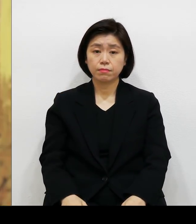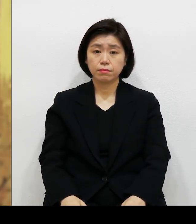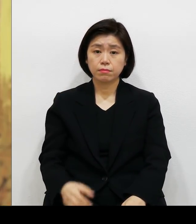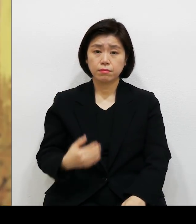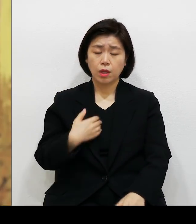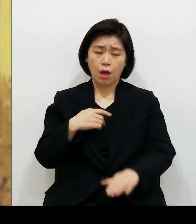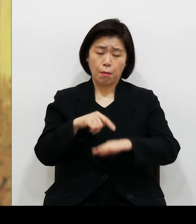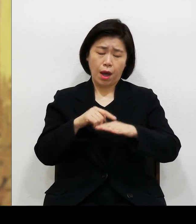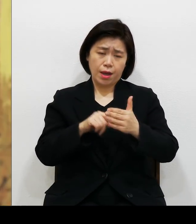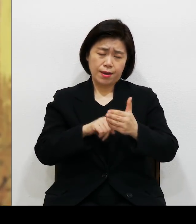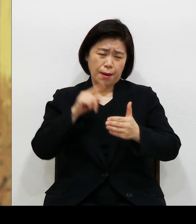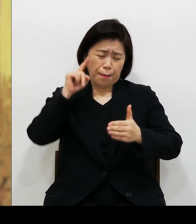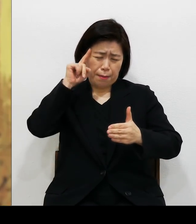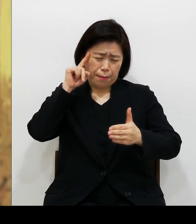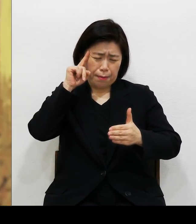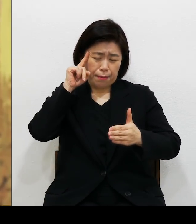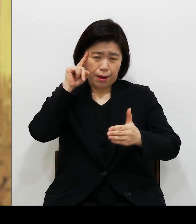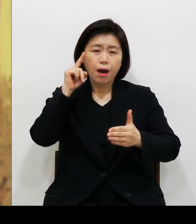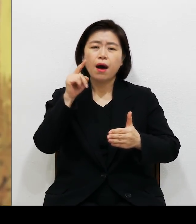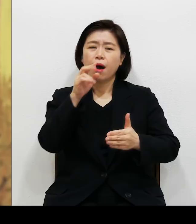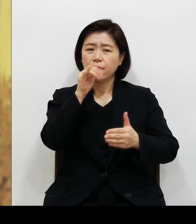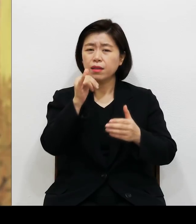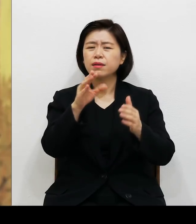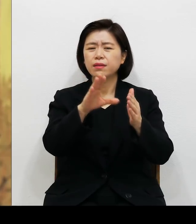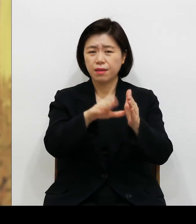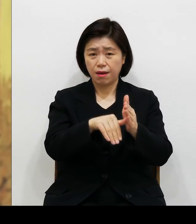마음이 각박하고 지혜롭지 못하니까